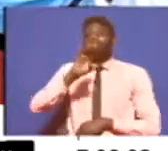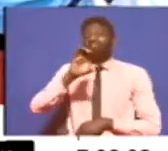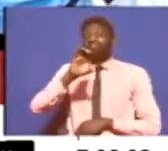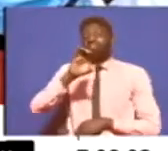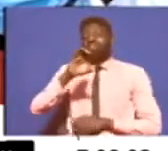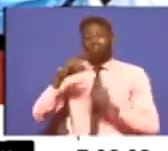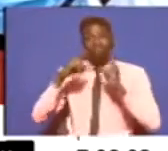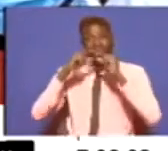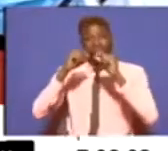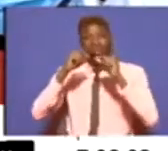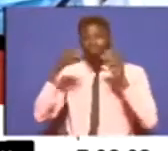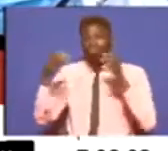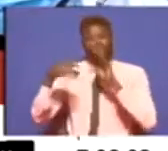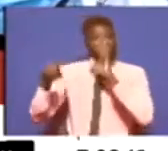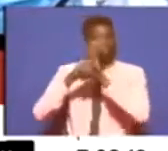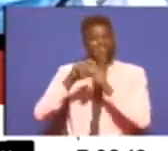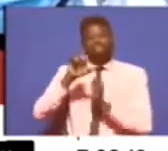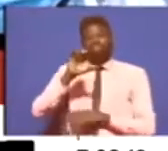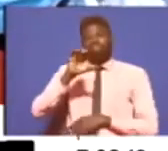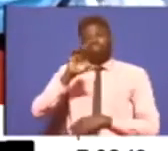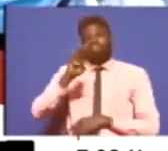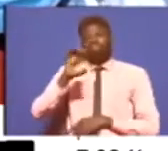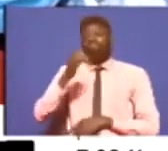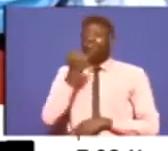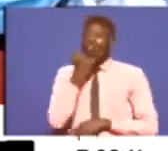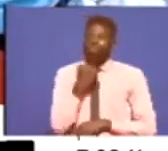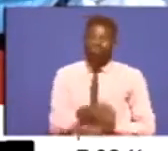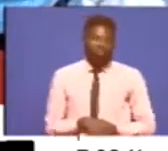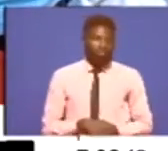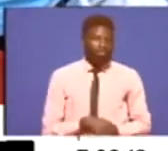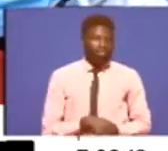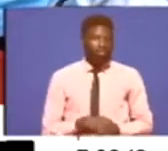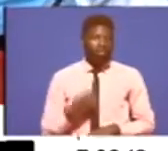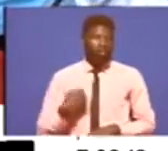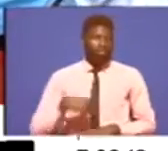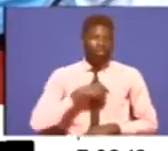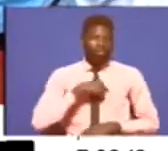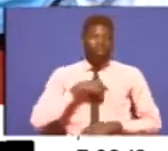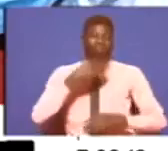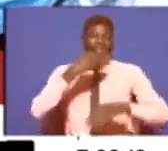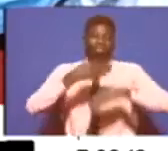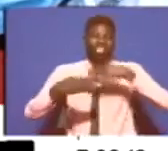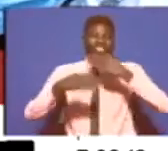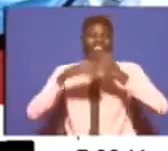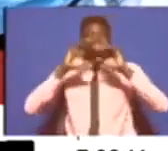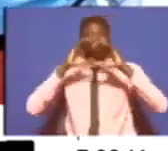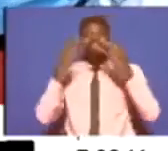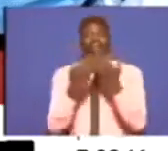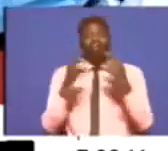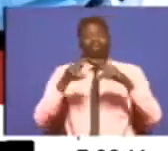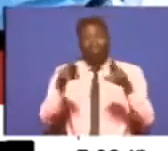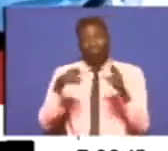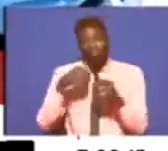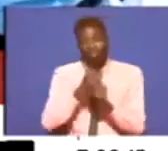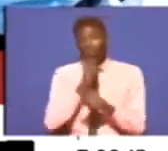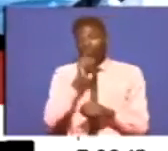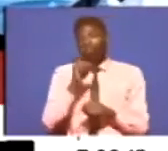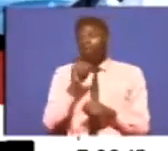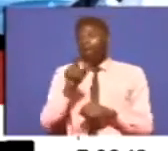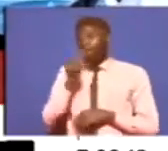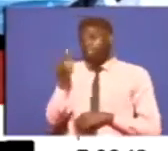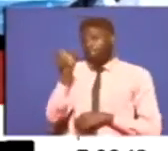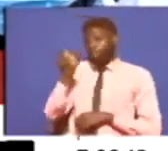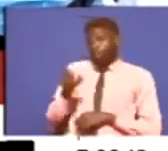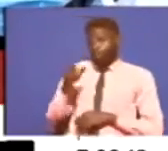wanaukosoa. Building the classrooms to ensure that whoever takes over from us has no excuse to say there are no classrooms for